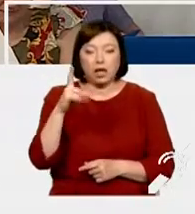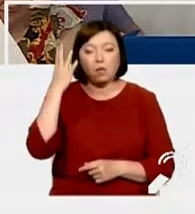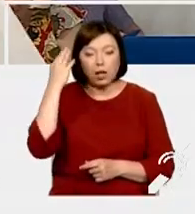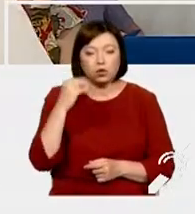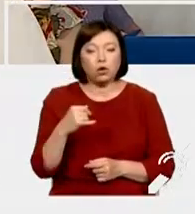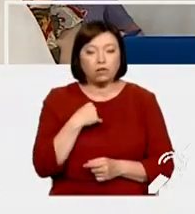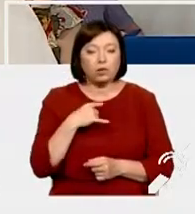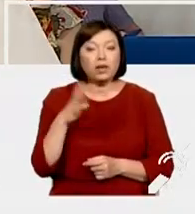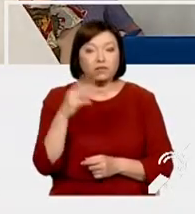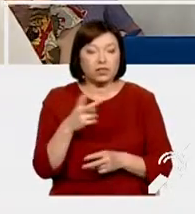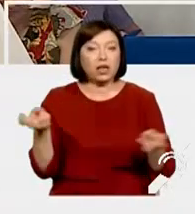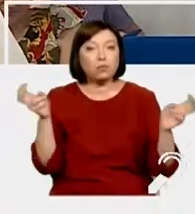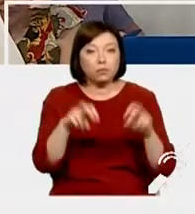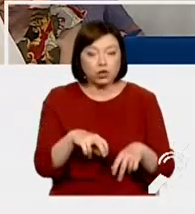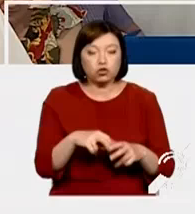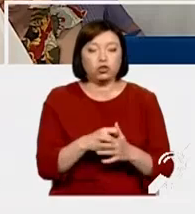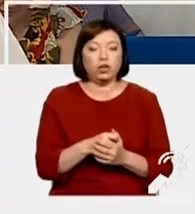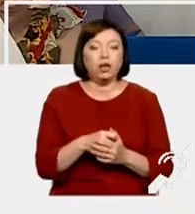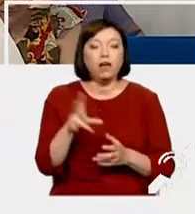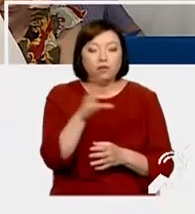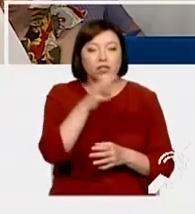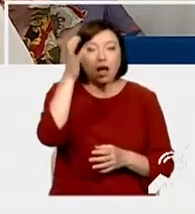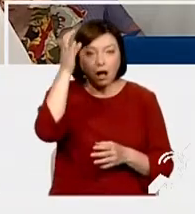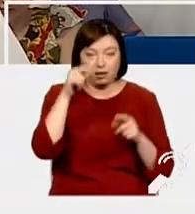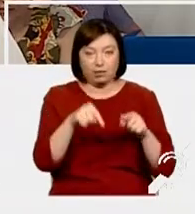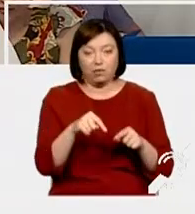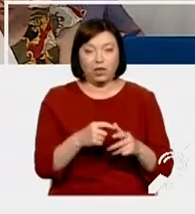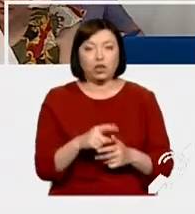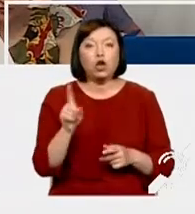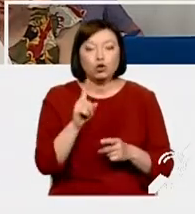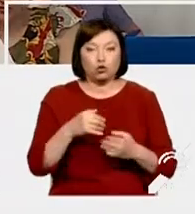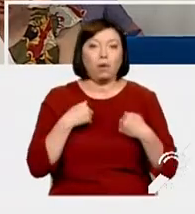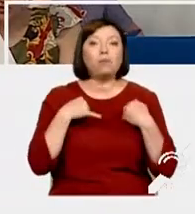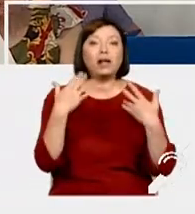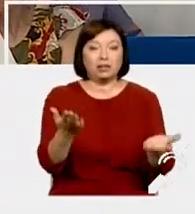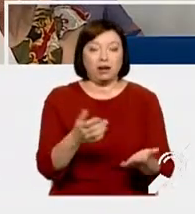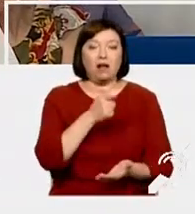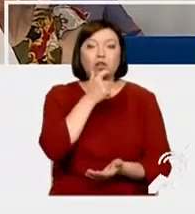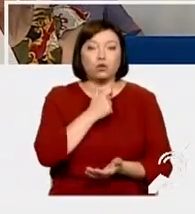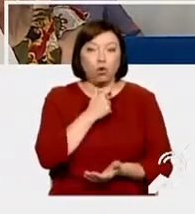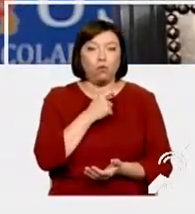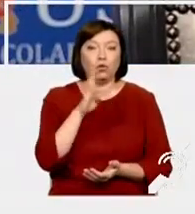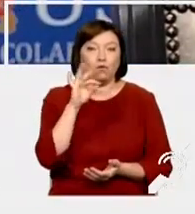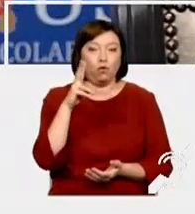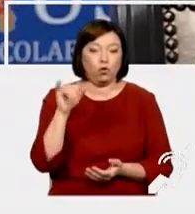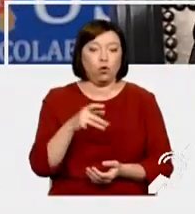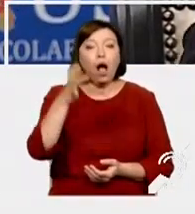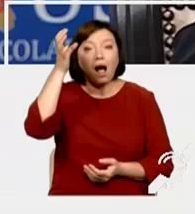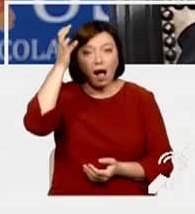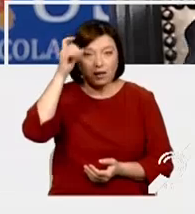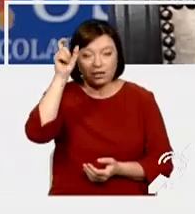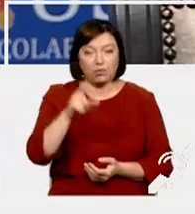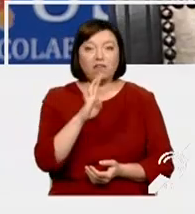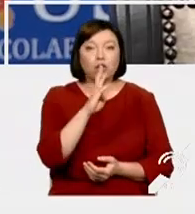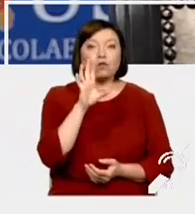fondării așezând mai mulți academicieni ai acestei academii ca să l felicităm pe domnul Voicu academicianul